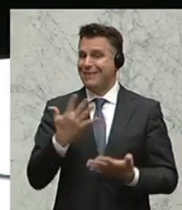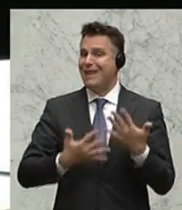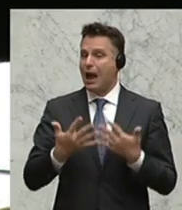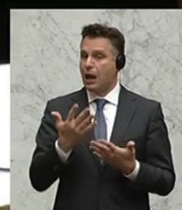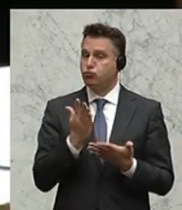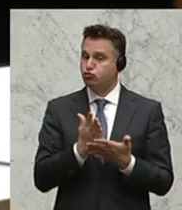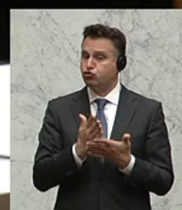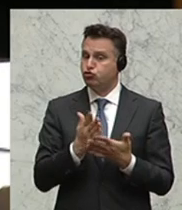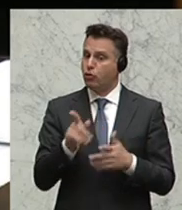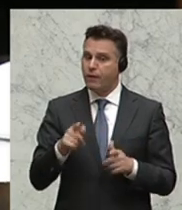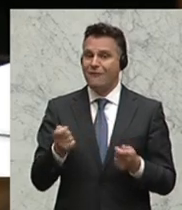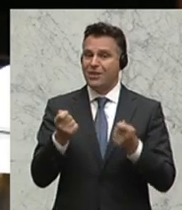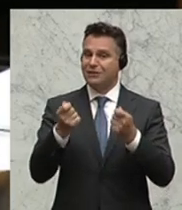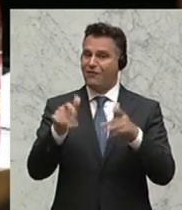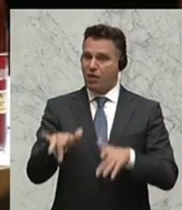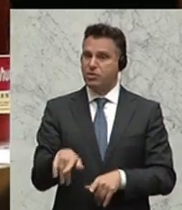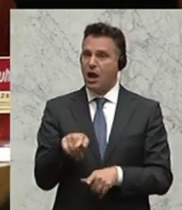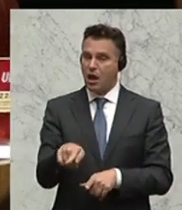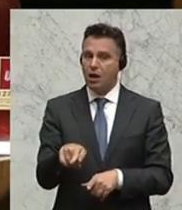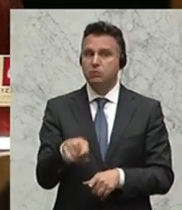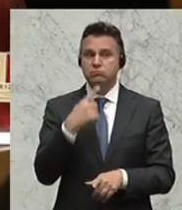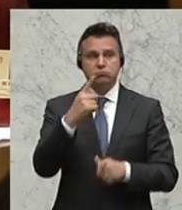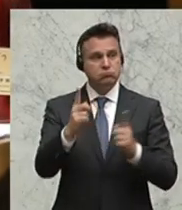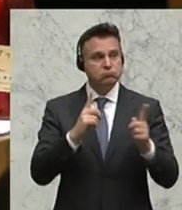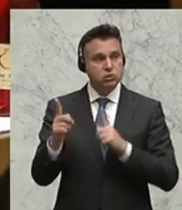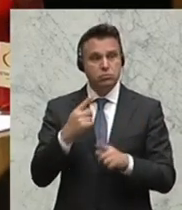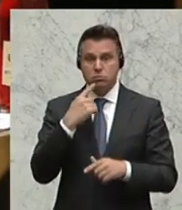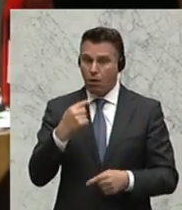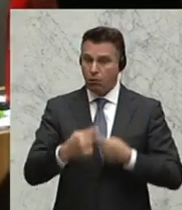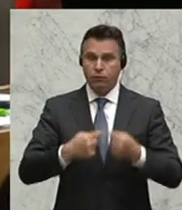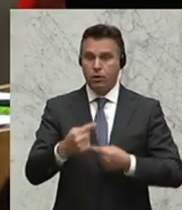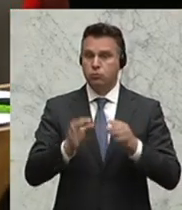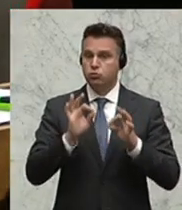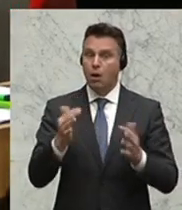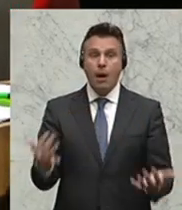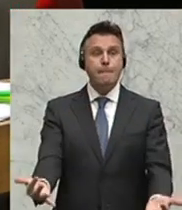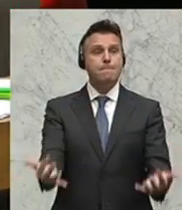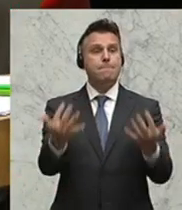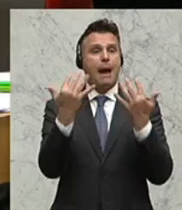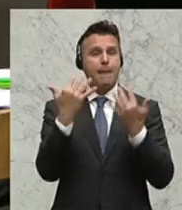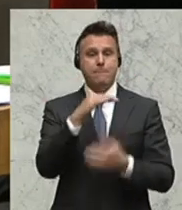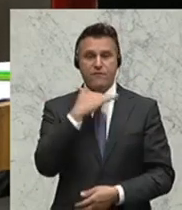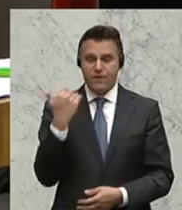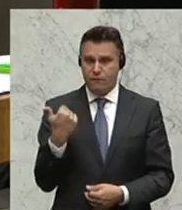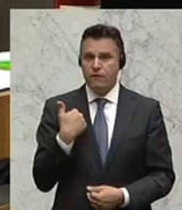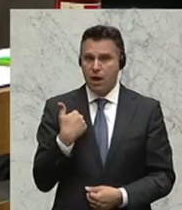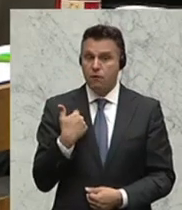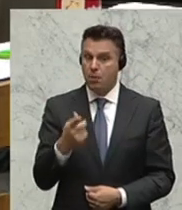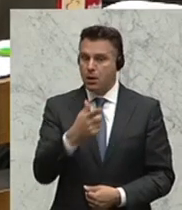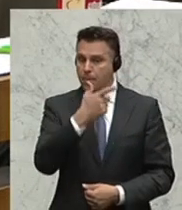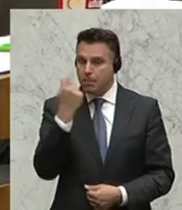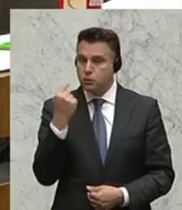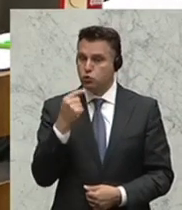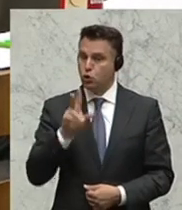dieses Festival, enorm entwickelt. Und es wurde von den Veranstaltern gesagt, ein Besucheransturm, wie man ihn noch nie erlebt hat. Weil die Menschen sind